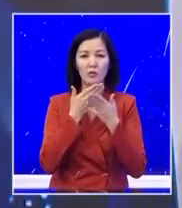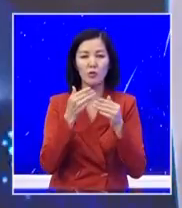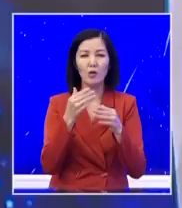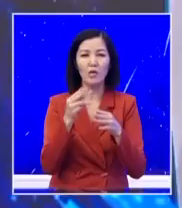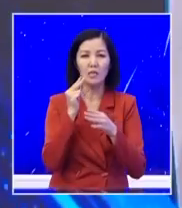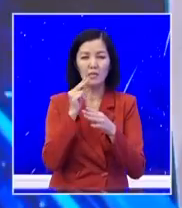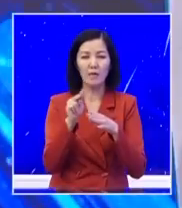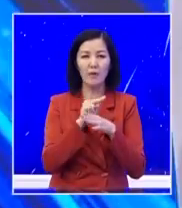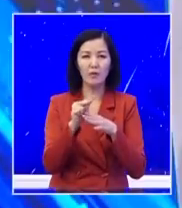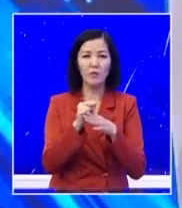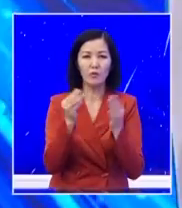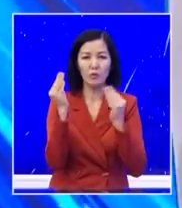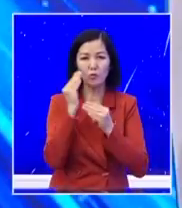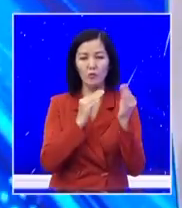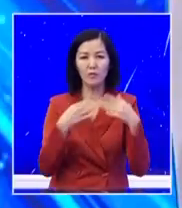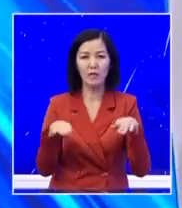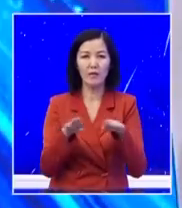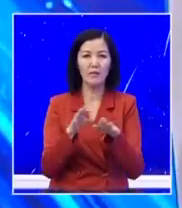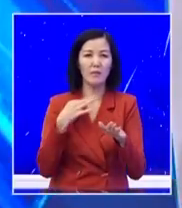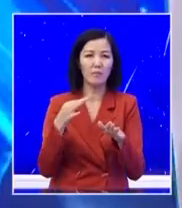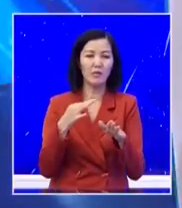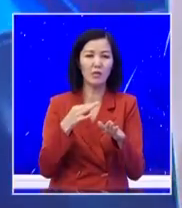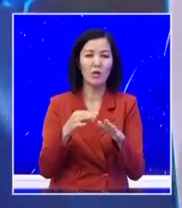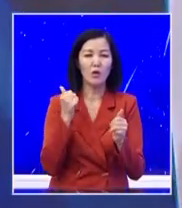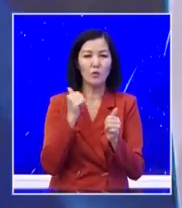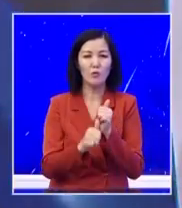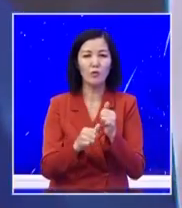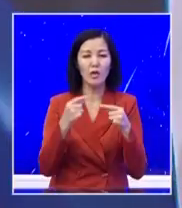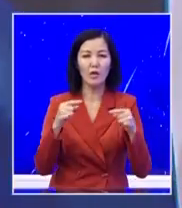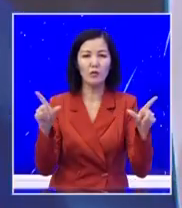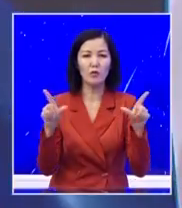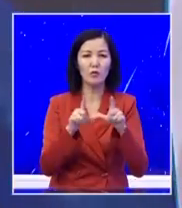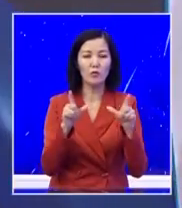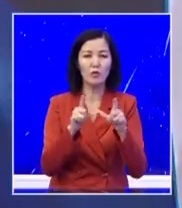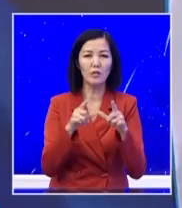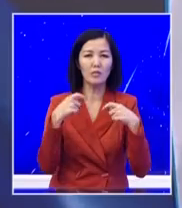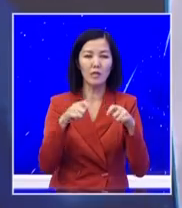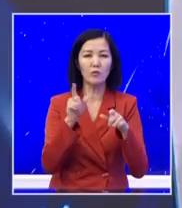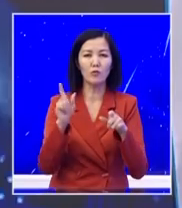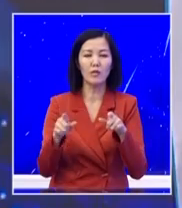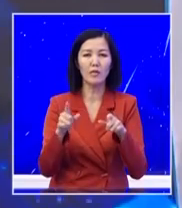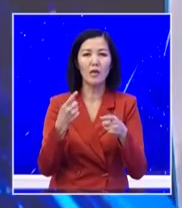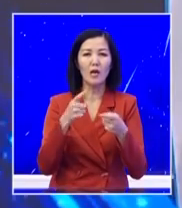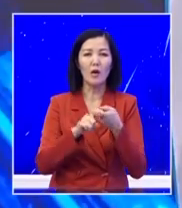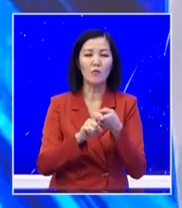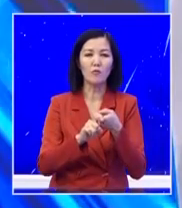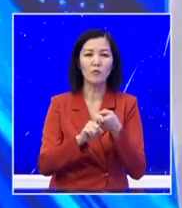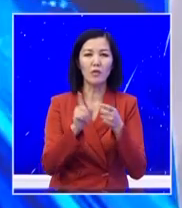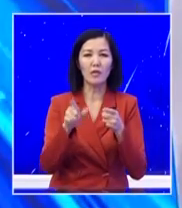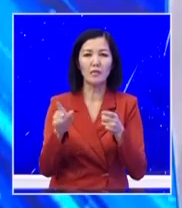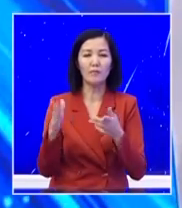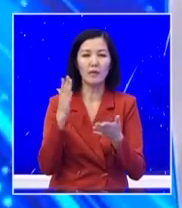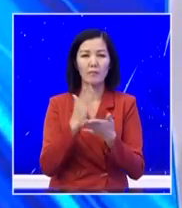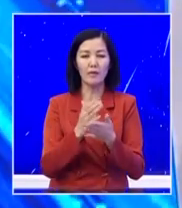мен сұлулық салондарында да солай. Нұрсұлтанда күнде дерлік түрлі дүкен сатушыларының арасынан коронавирус жұқтырғандар анықталып